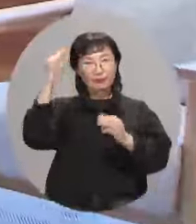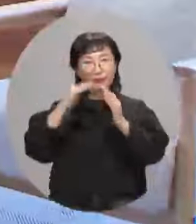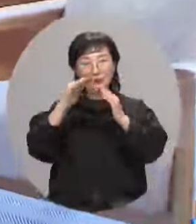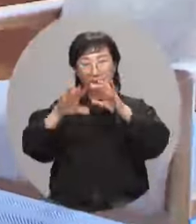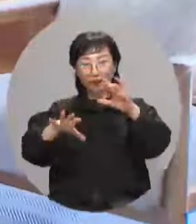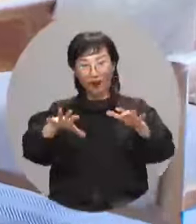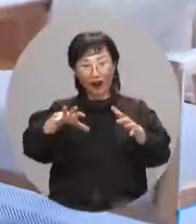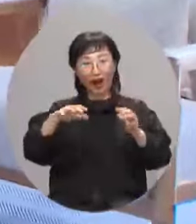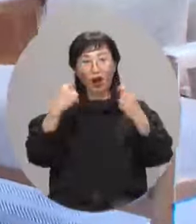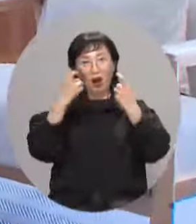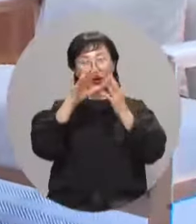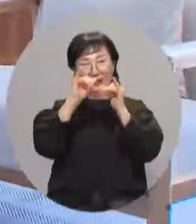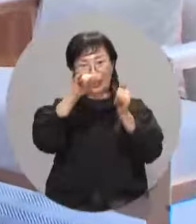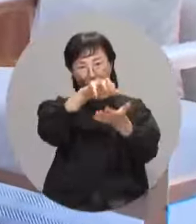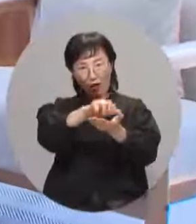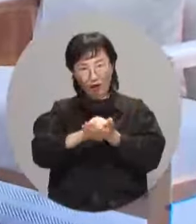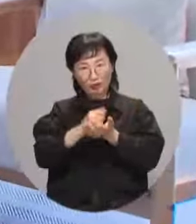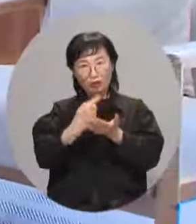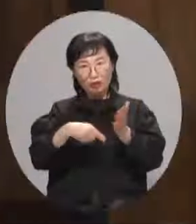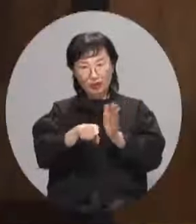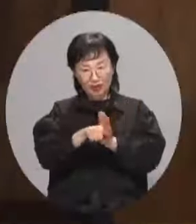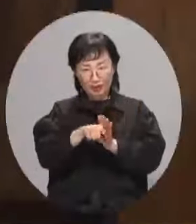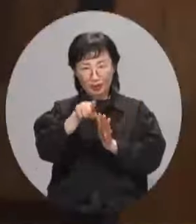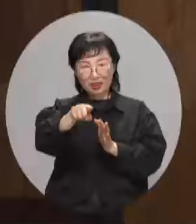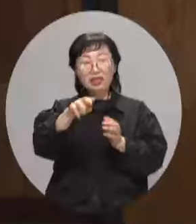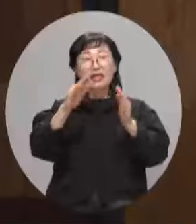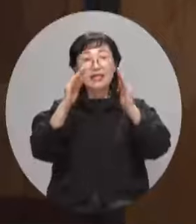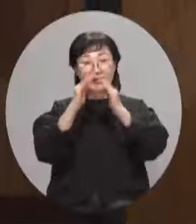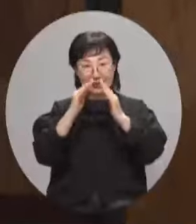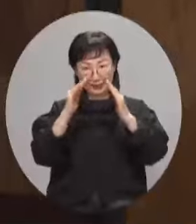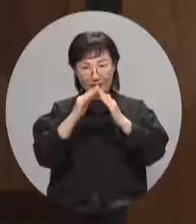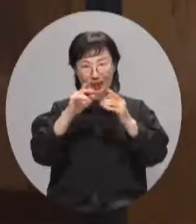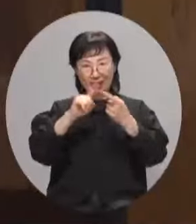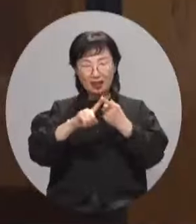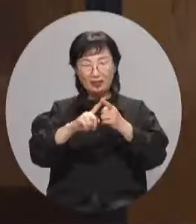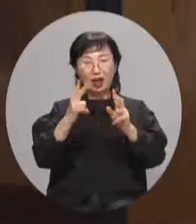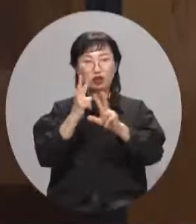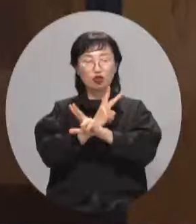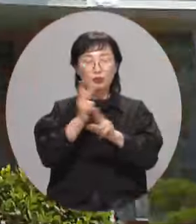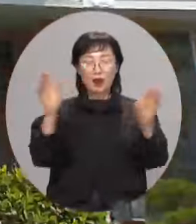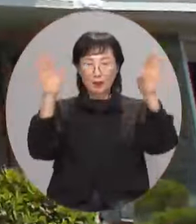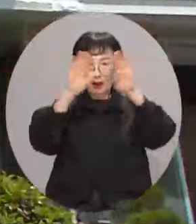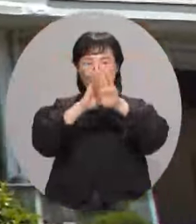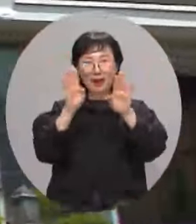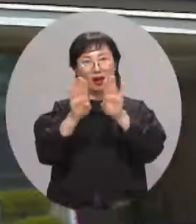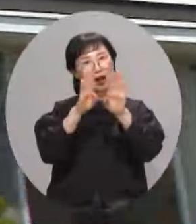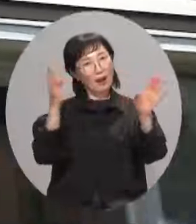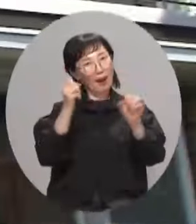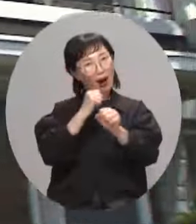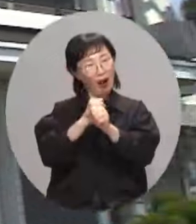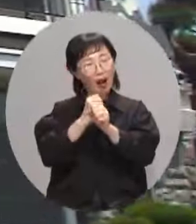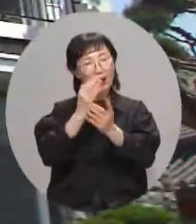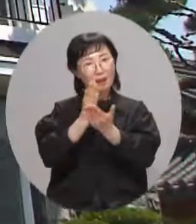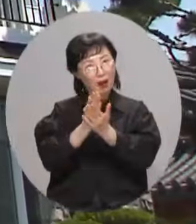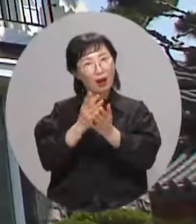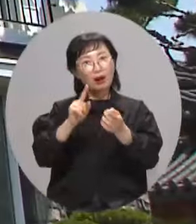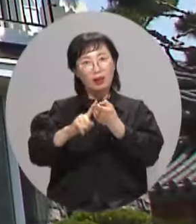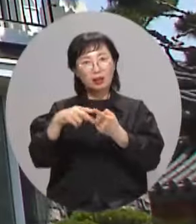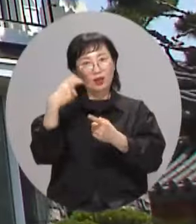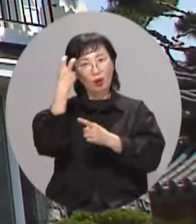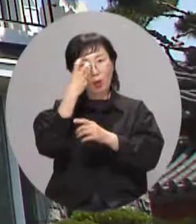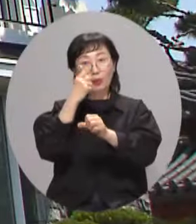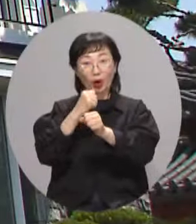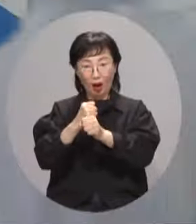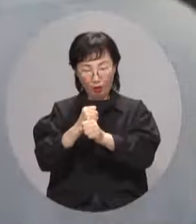관광객 유치를 위해 옛 도지사 관사 하양집을 주말 야간 시간에 개방할지 검토하는 한편 필요에